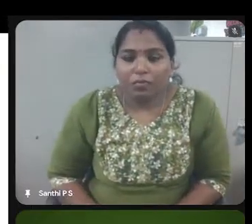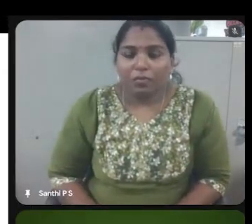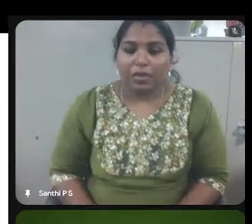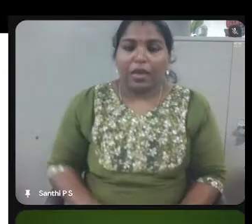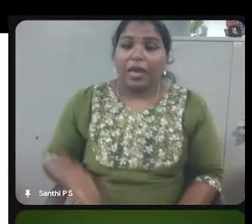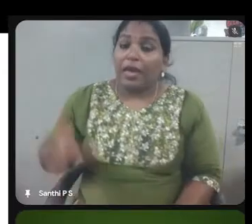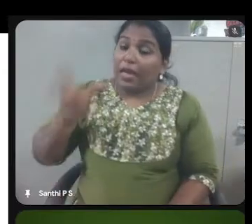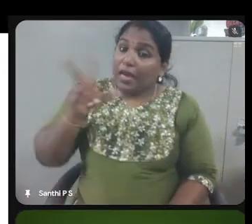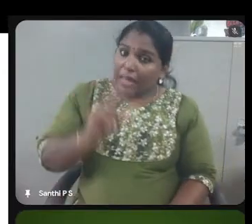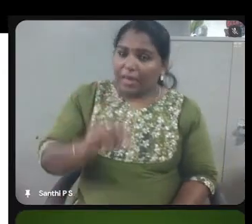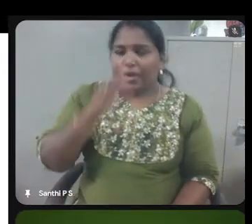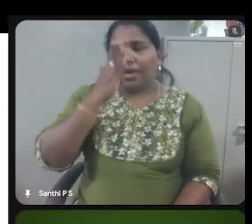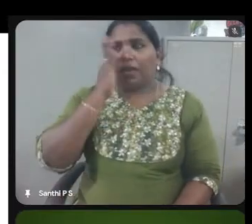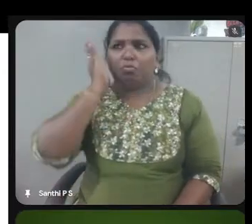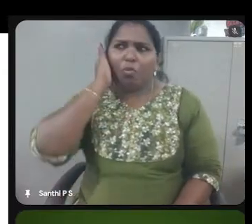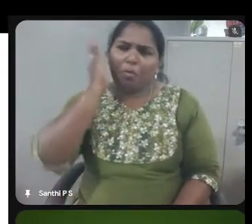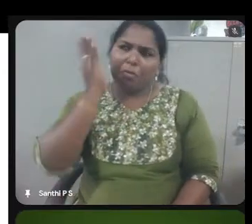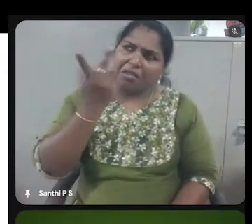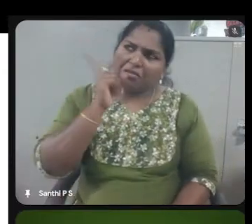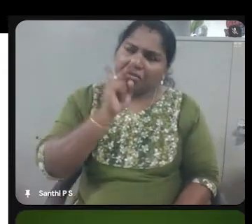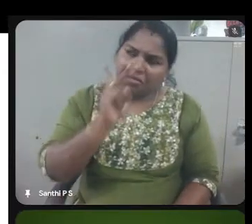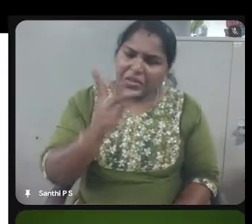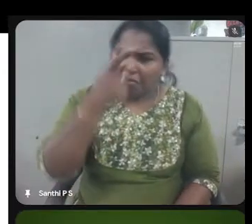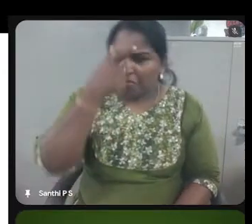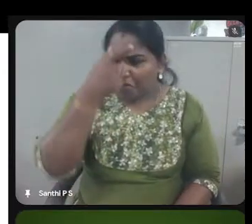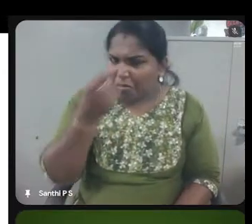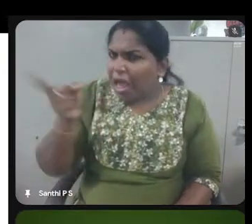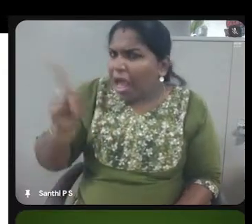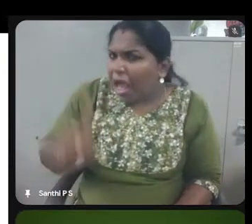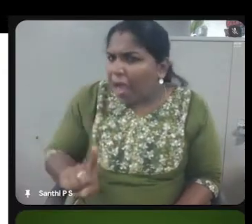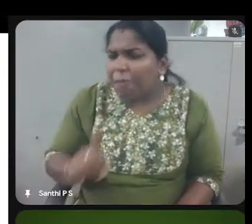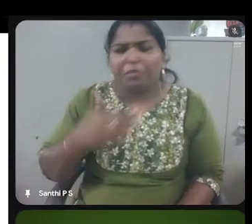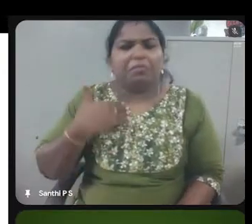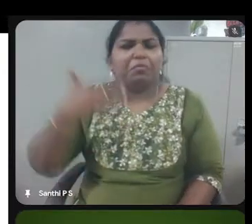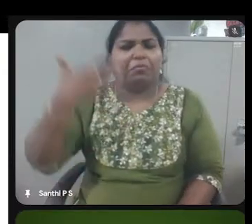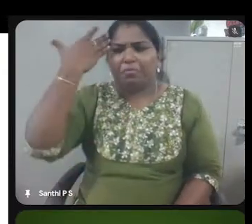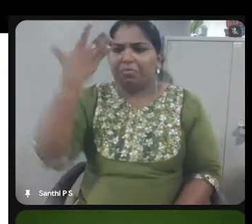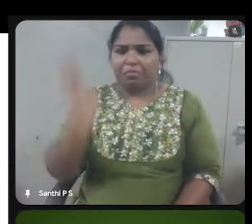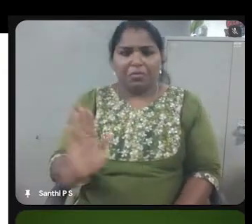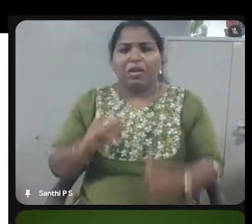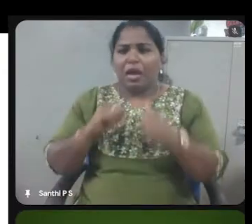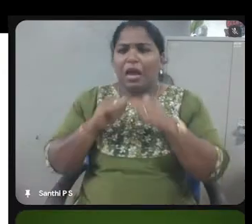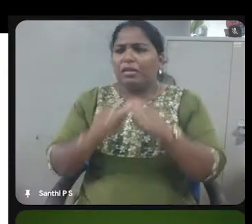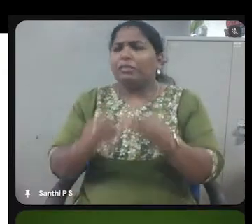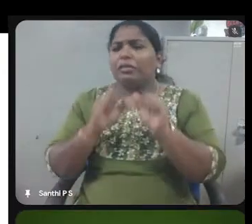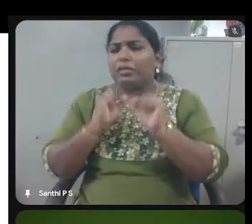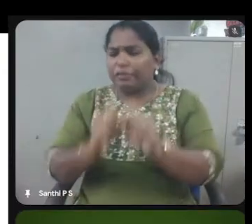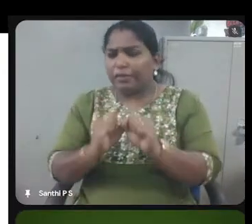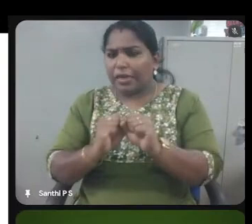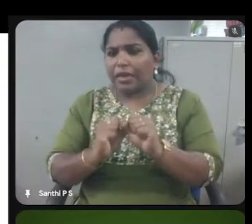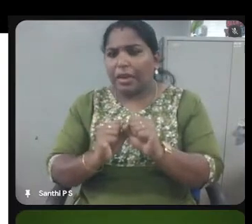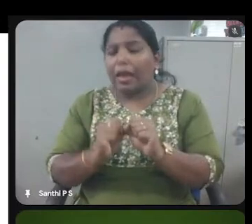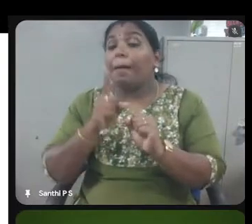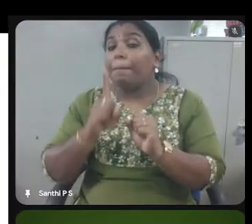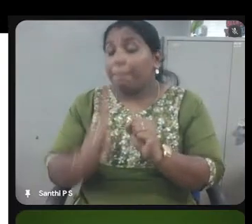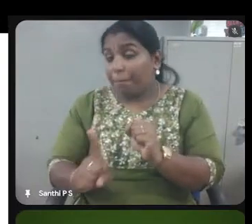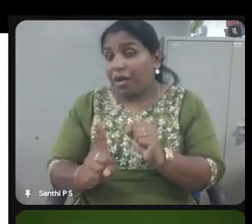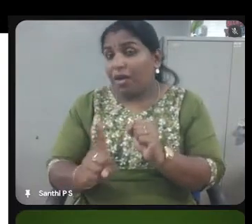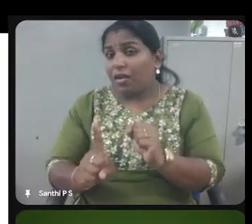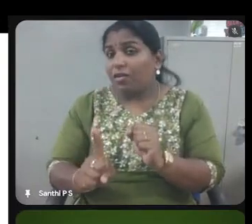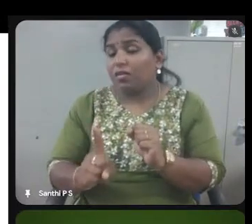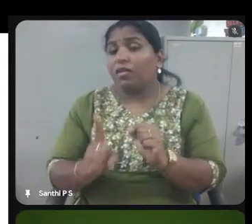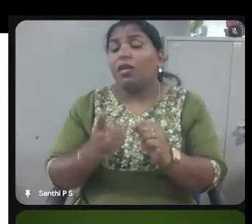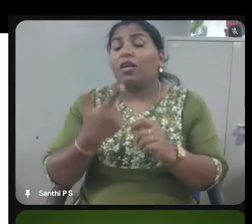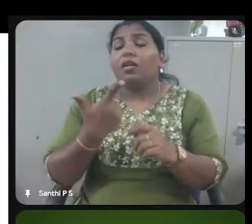ചെയ്താൽ വീണ്ടും വരുമോ ഇല്ലയോ നമുക്ക് ഡെഫിനറ്റ്ലി അങ്ങനത്തെ ഒരു ആൻസർ പറയാൻ പറ്റത്തില്ല. പക്ഷെ കഴിവിടത്തോളം അവർ പറഞ്ഞിട്ടുള്ളത് സ്ക്രീൻ